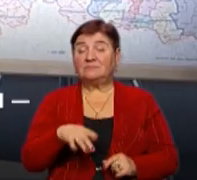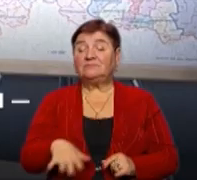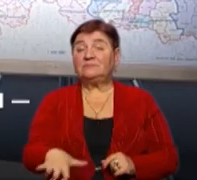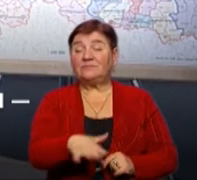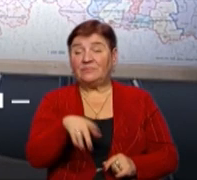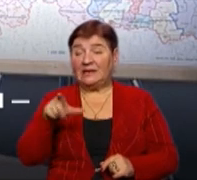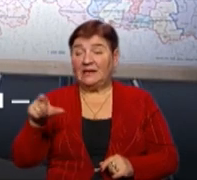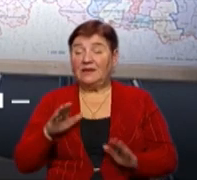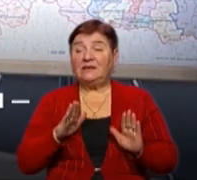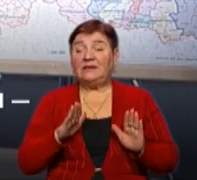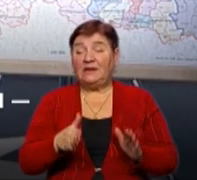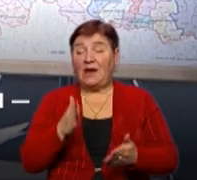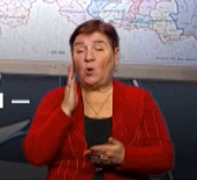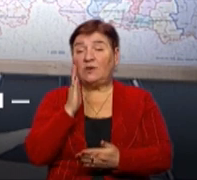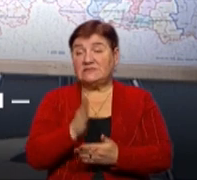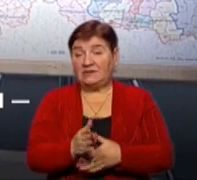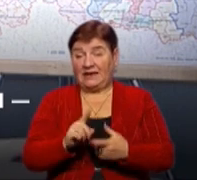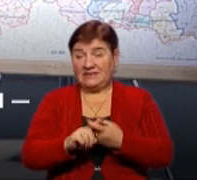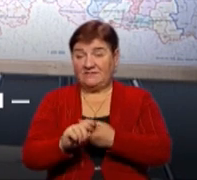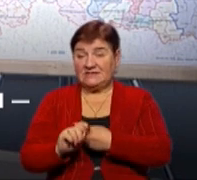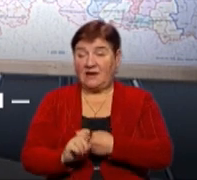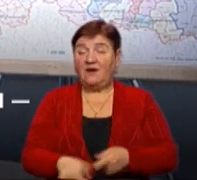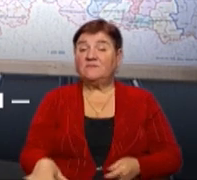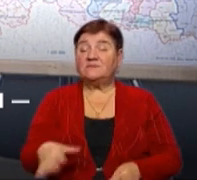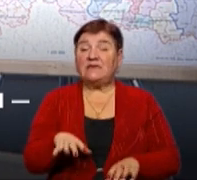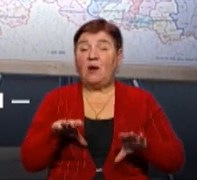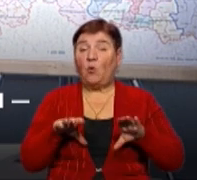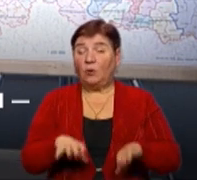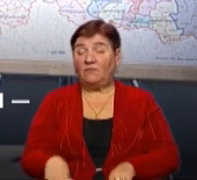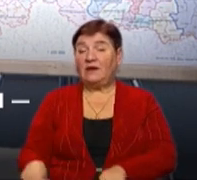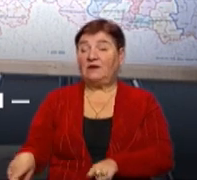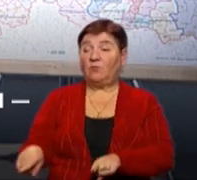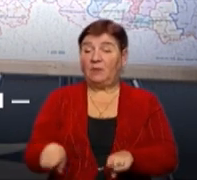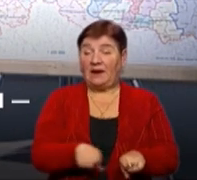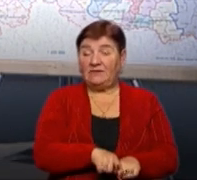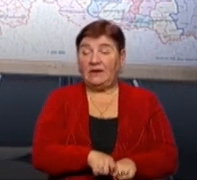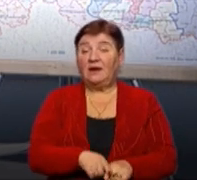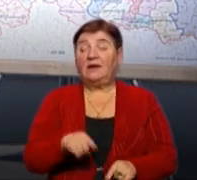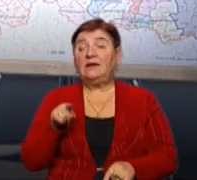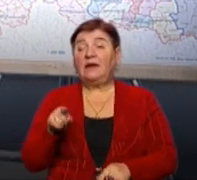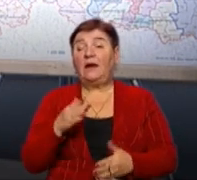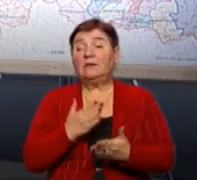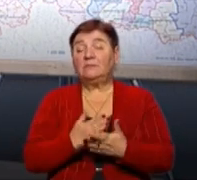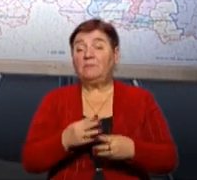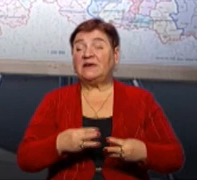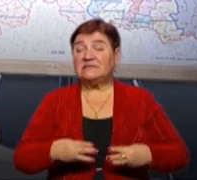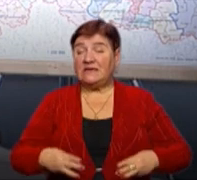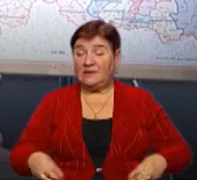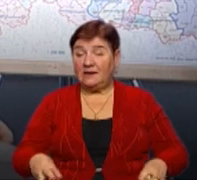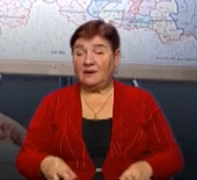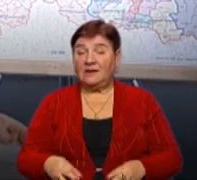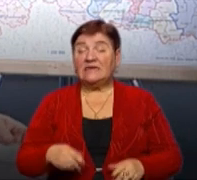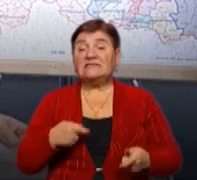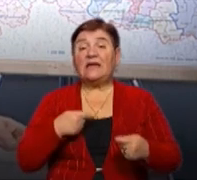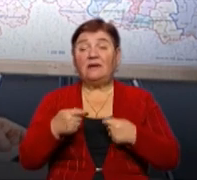Закарпаття має лише горизонтальні зв'язки, всі голови рівноправні, але вона має президію, яка складається